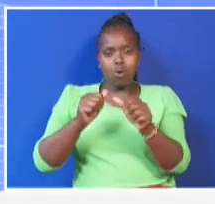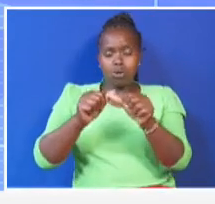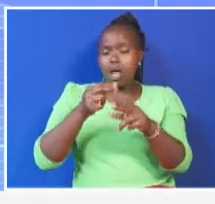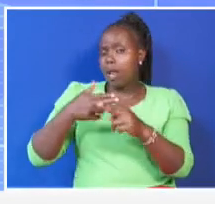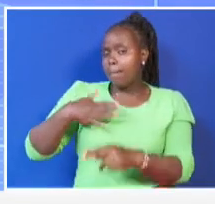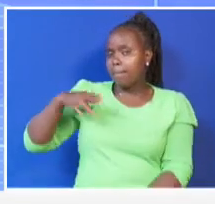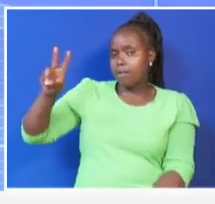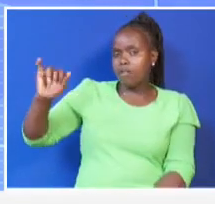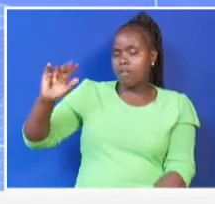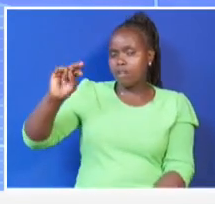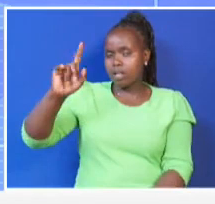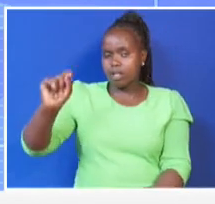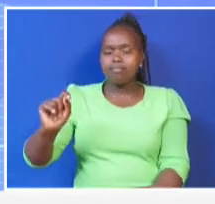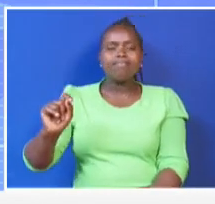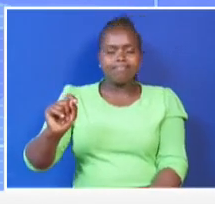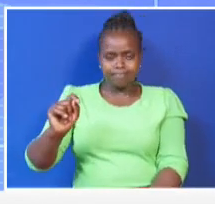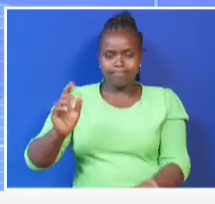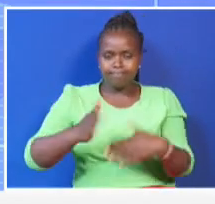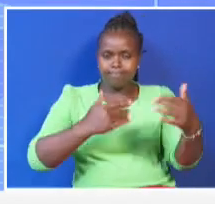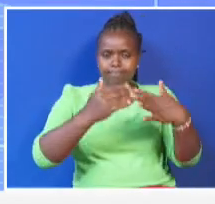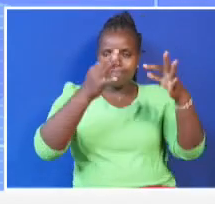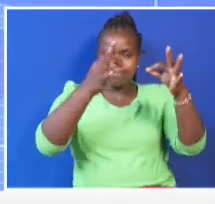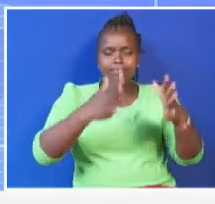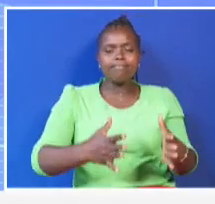Nimekuwa kwa Vincent Kerosi, wenzangu katika lugha ya